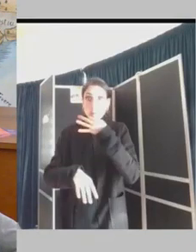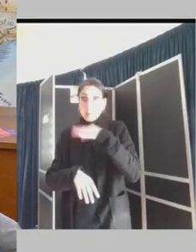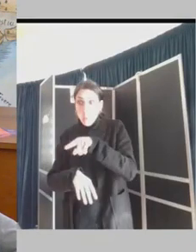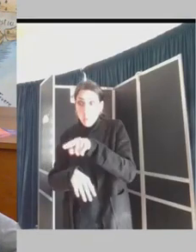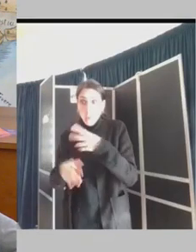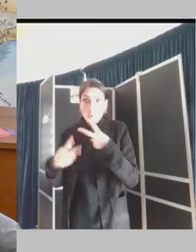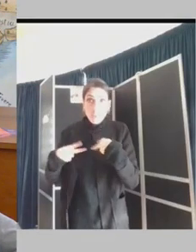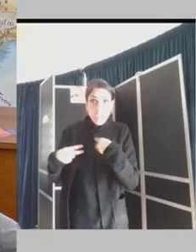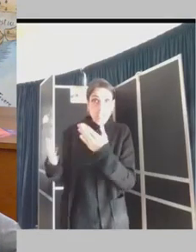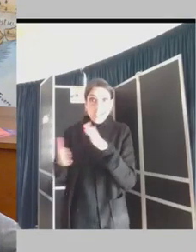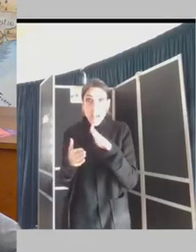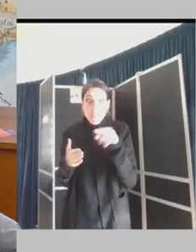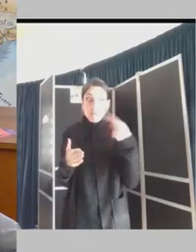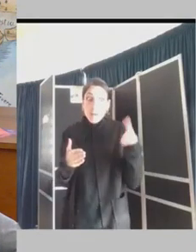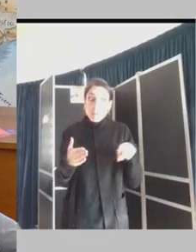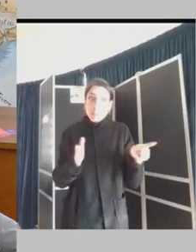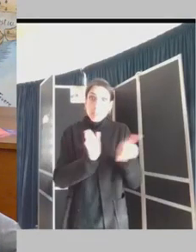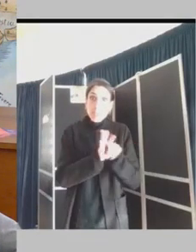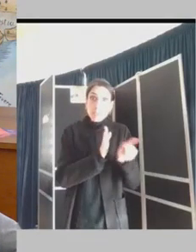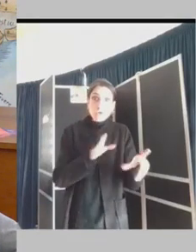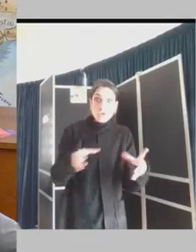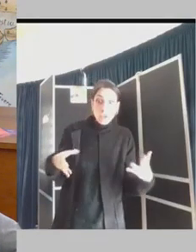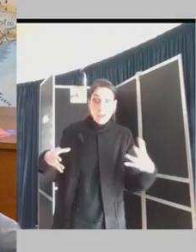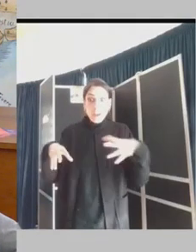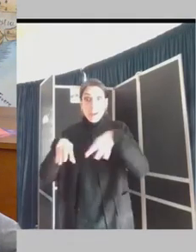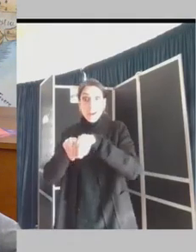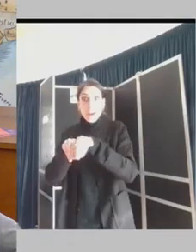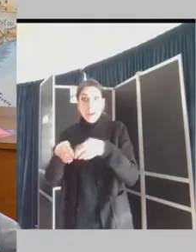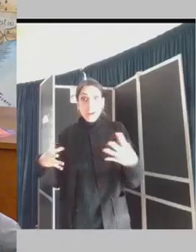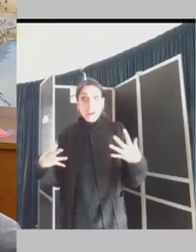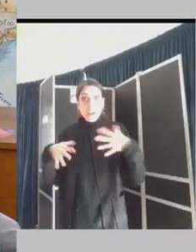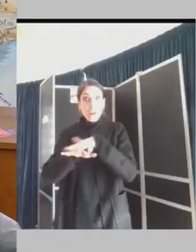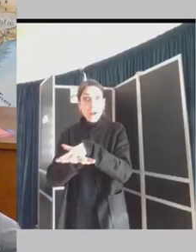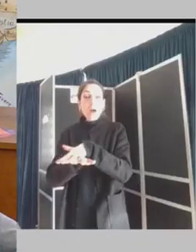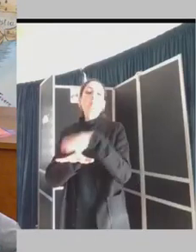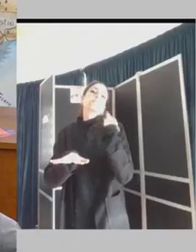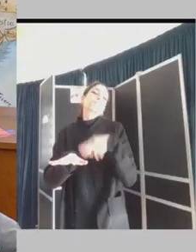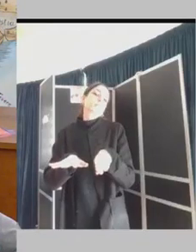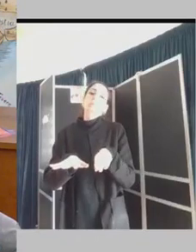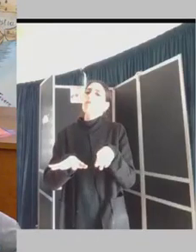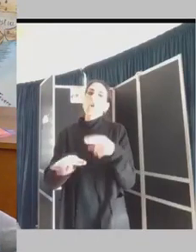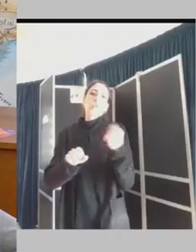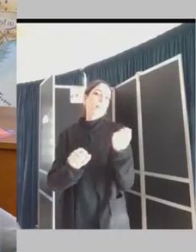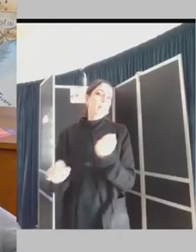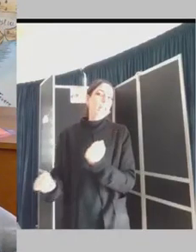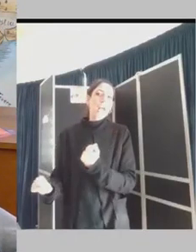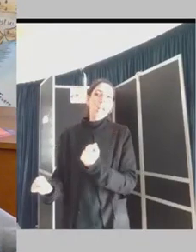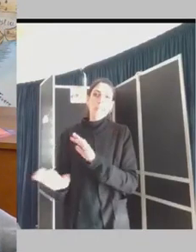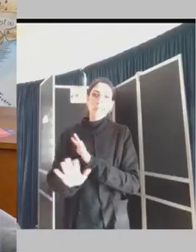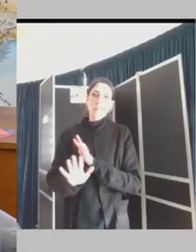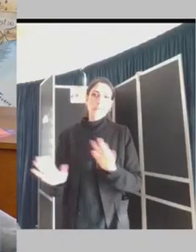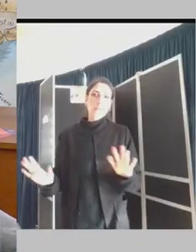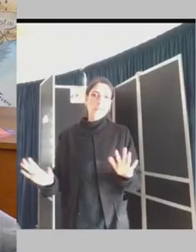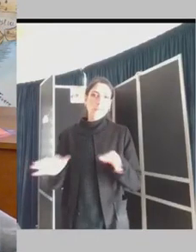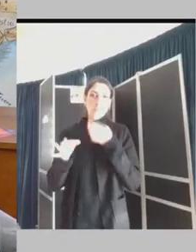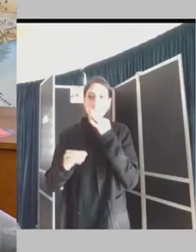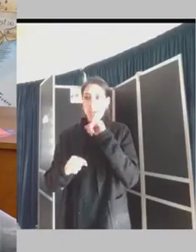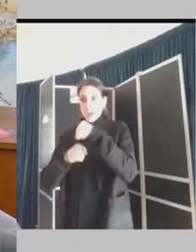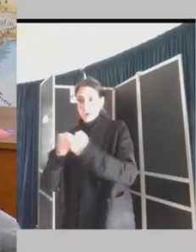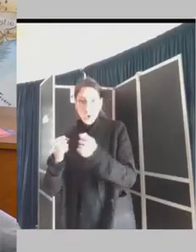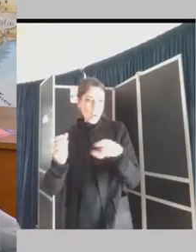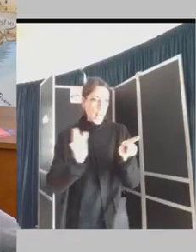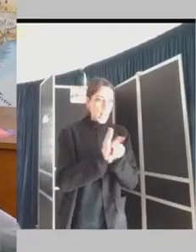tutti momenti che vanno messi praticamente a rete, a conoscenza, e concludo dicendo che proprio il